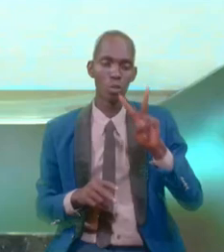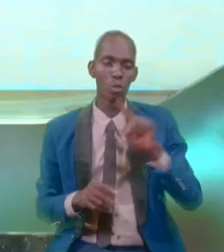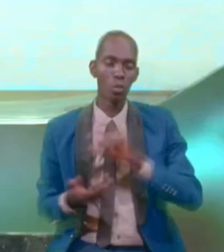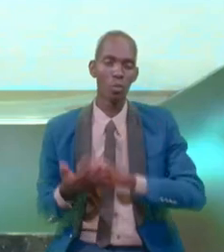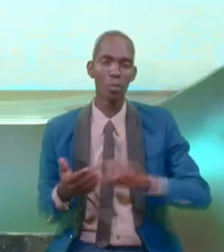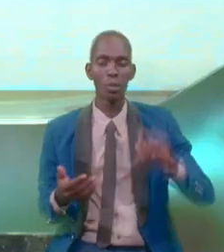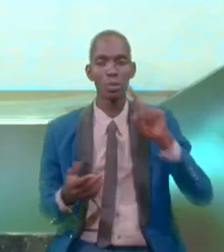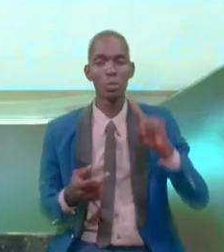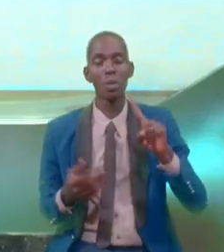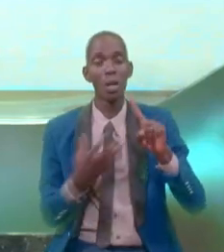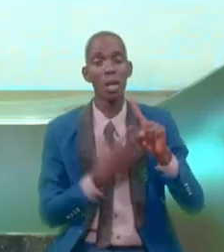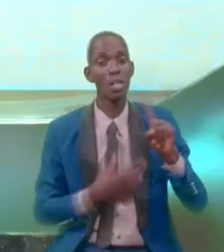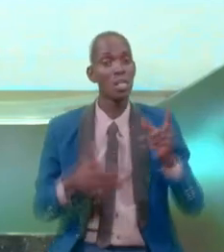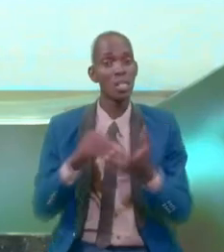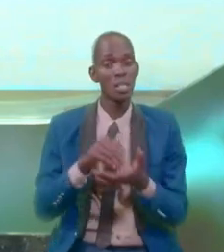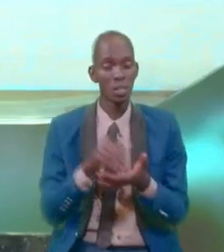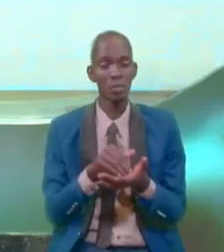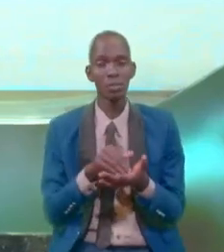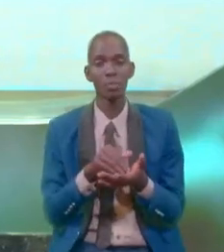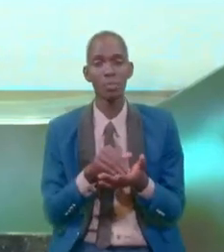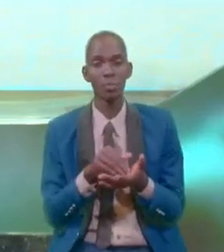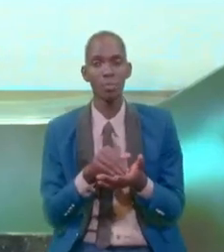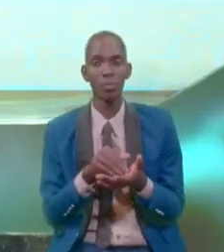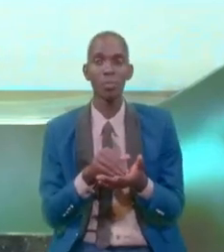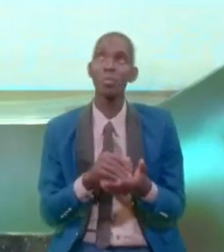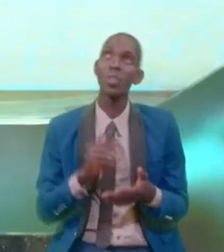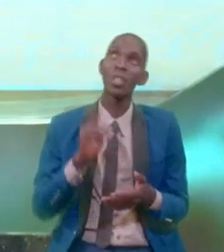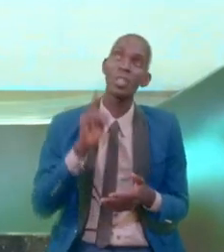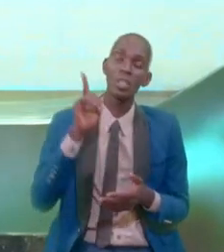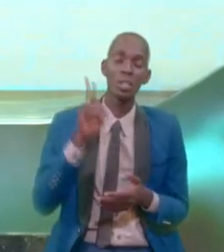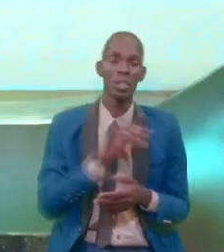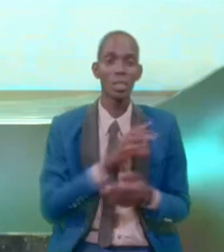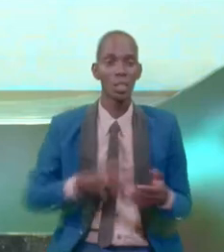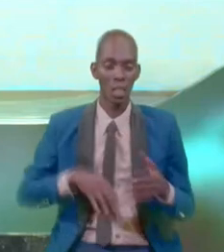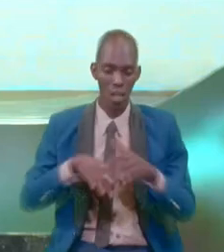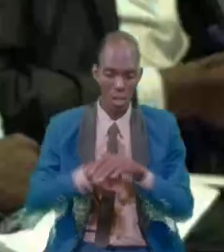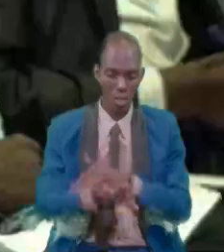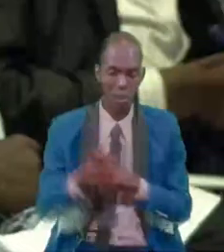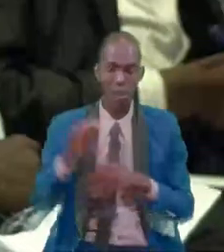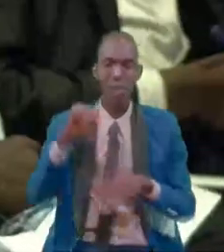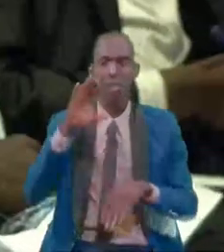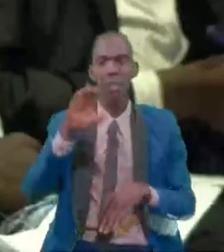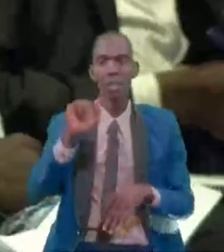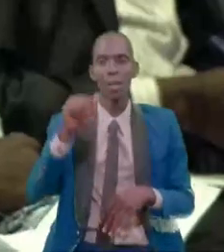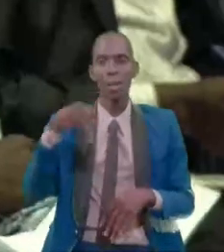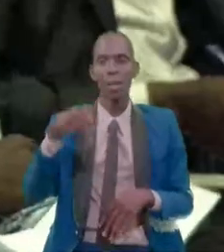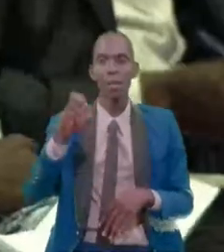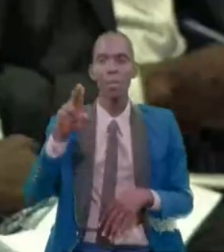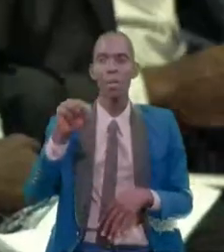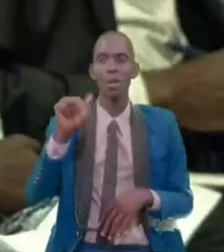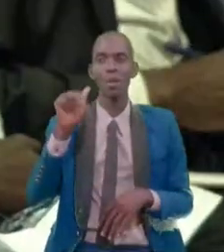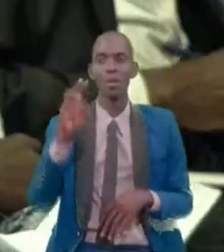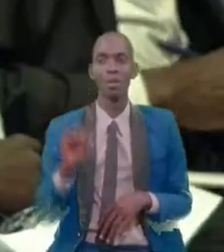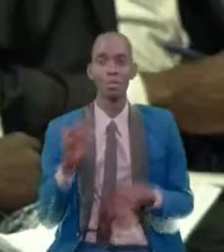au chapitre 2, verset 1. Quelques jours après, Jésus revint à